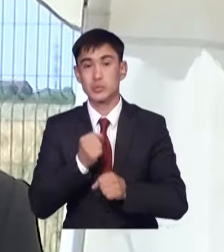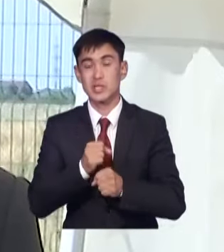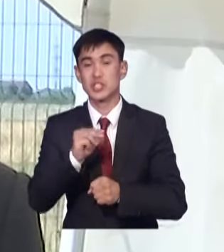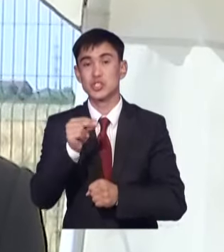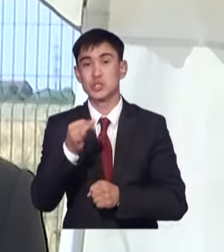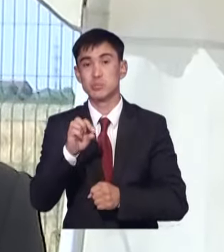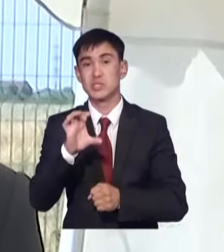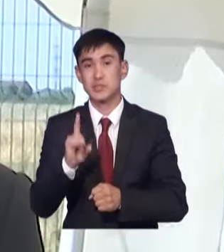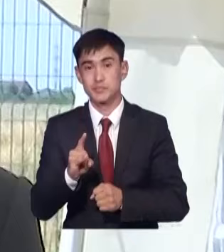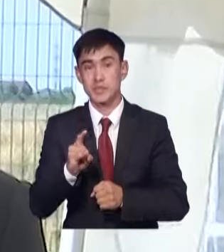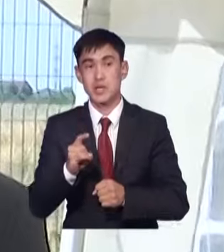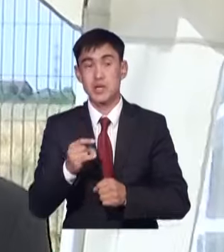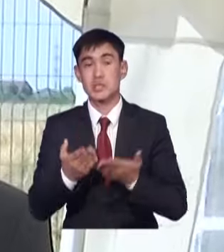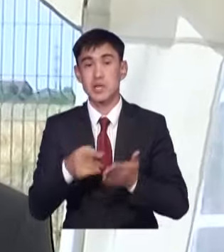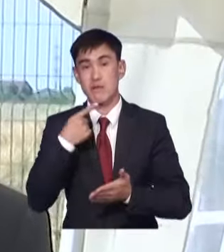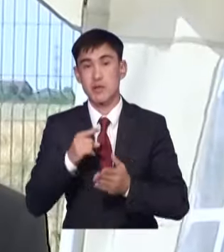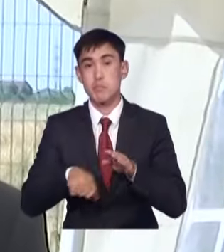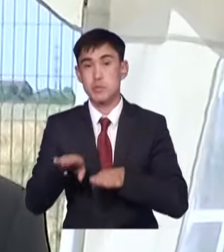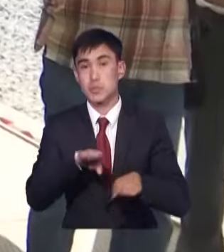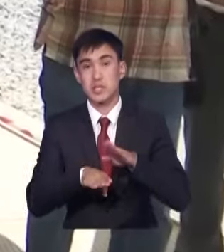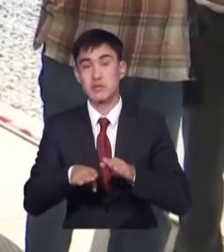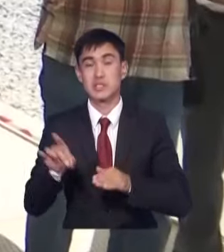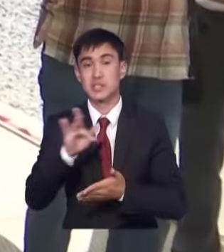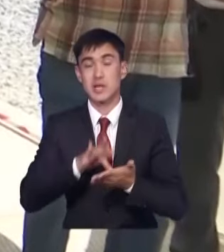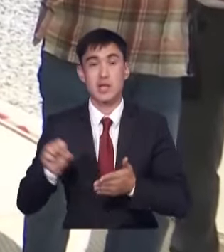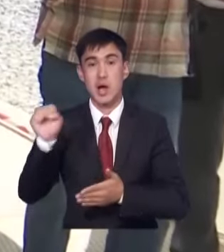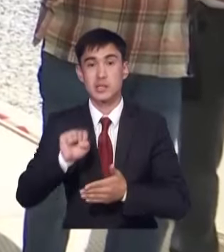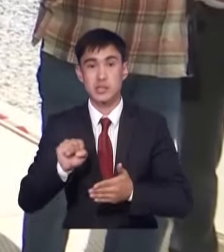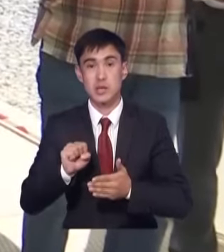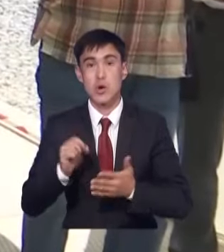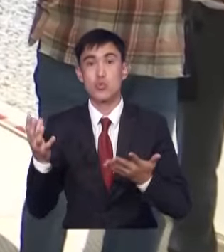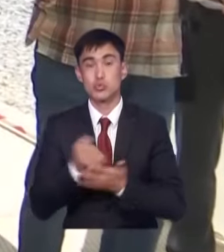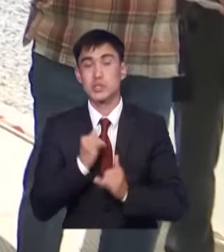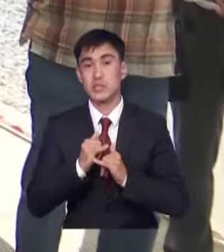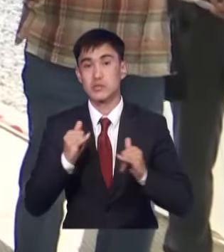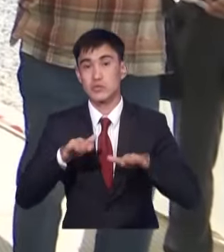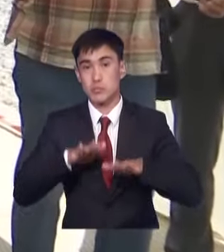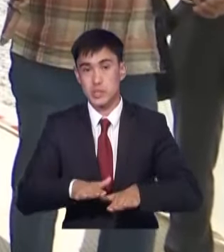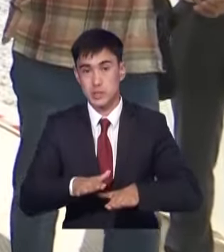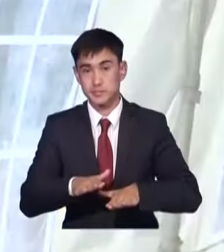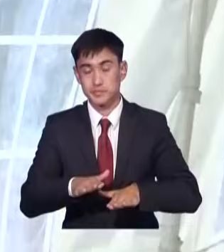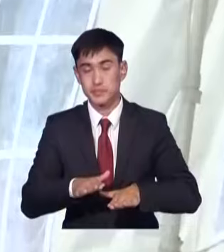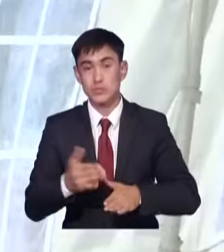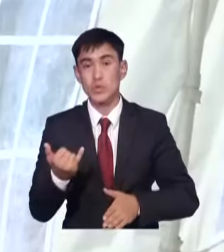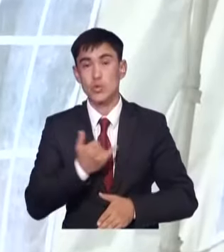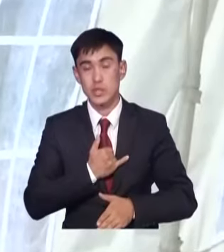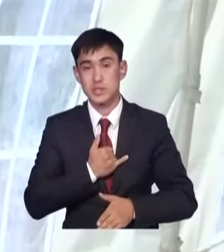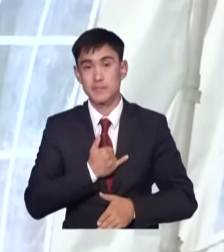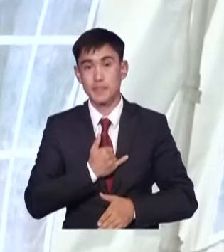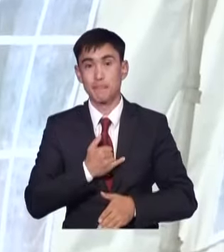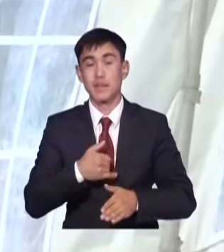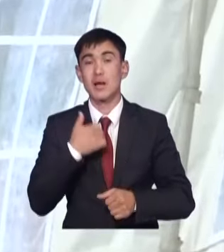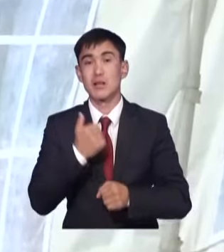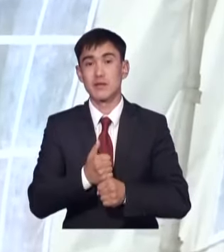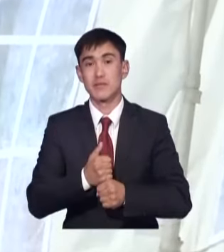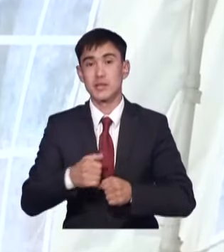во-первых географически если мы говорим про перспективу Центральной Азии оче очень успешном расположено У нас у нас конечно же приоритетный